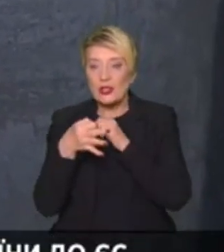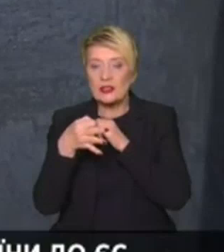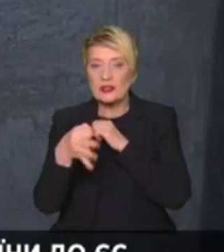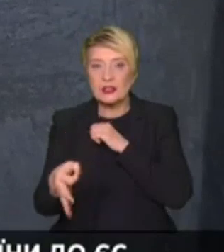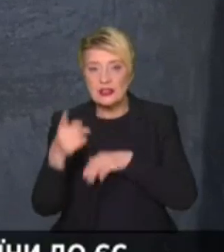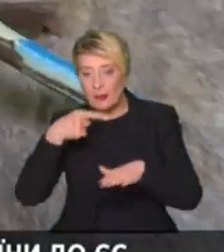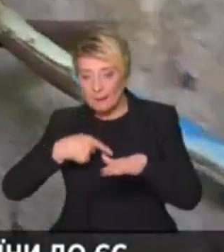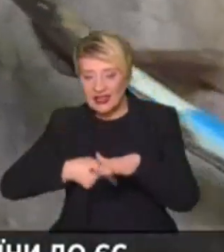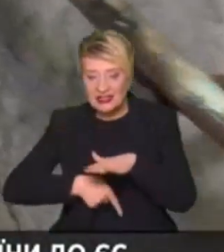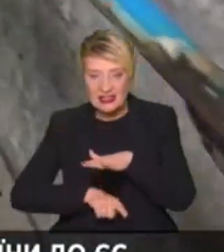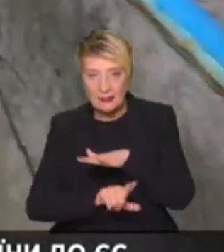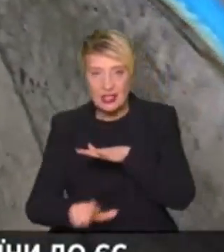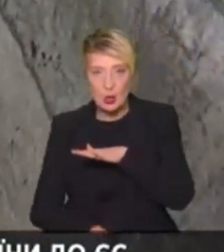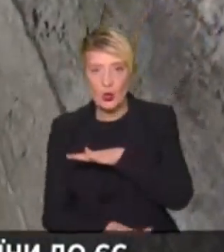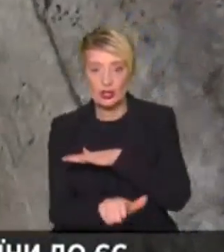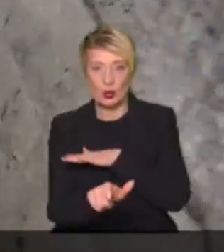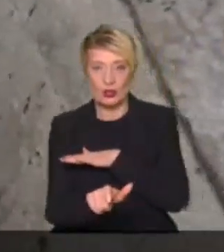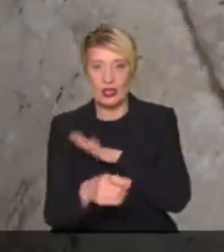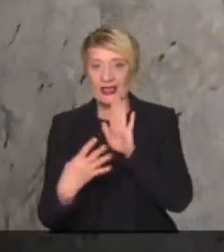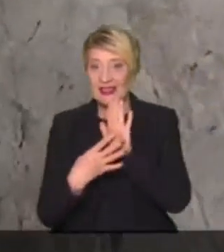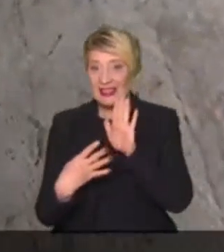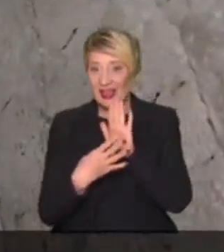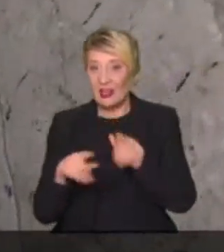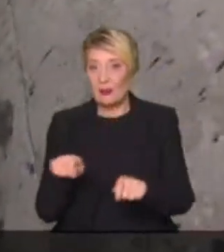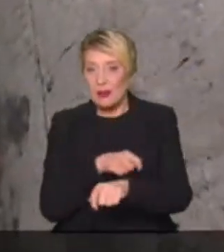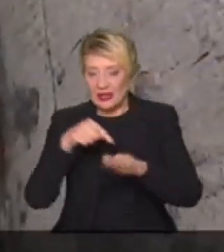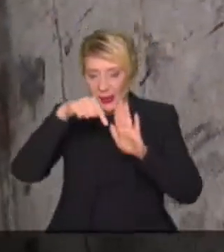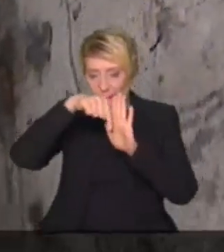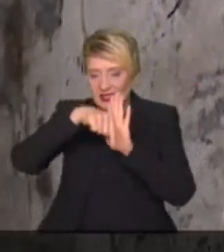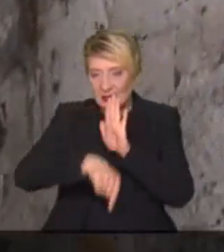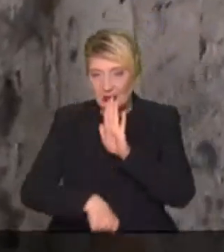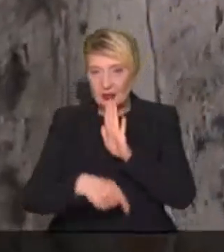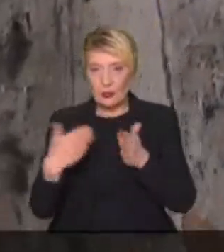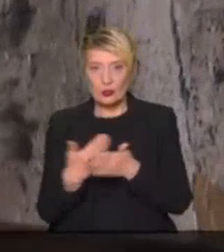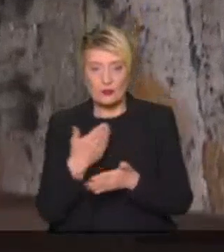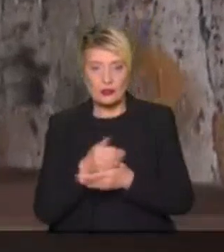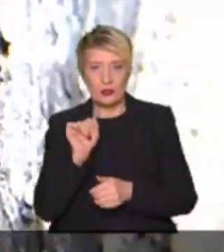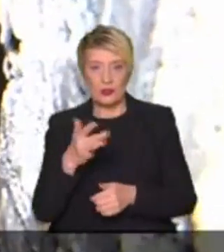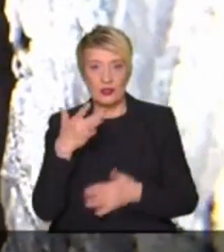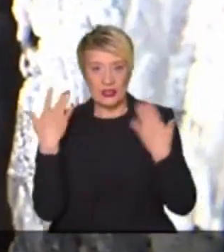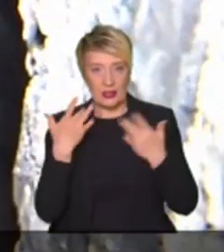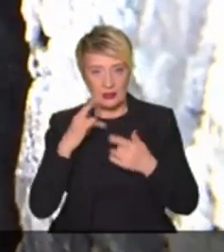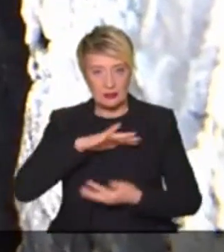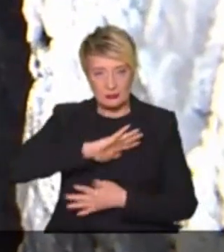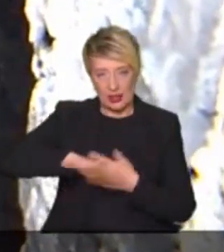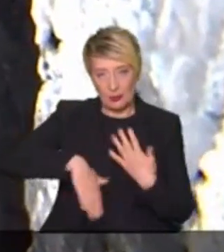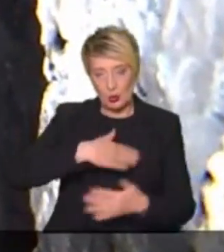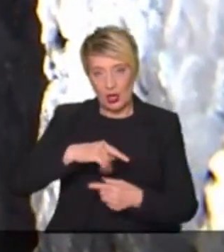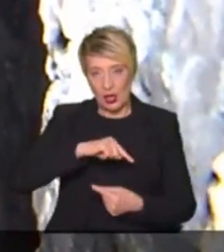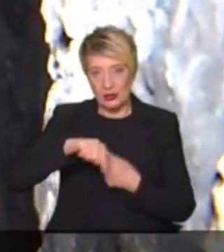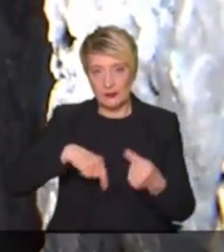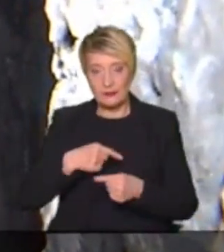підземних коридорів. 9 метрів під землею. Новачок може тут з легкістю заблукати. До того ж, серед